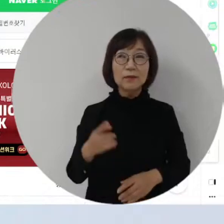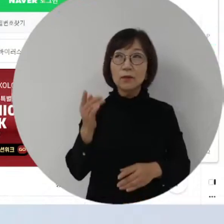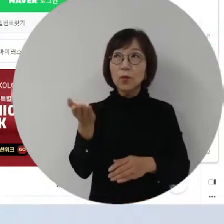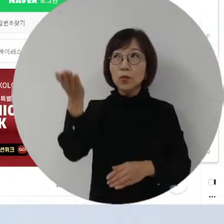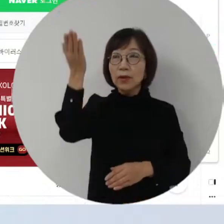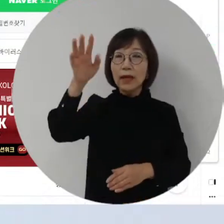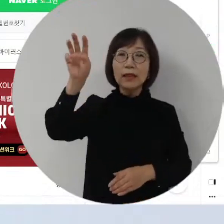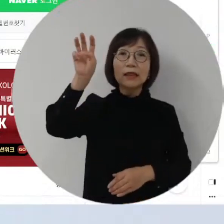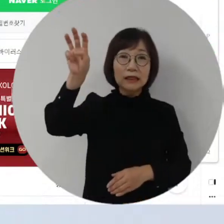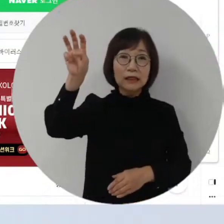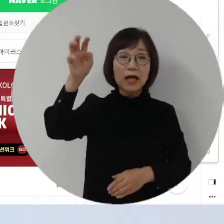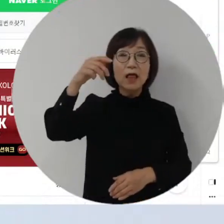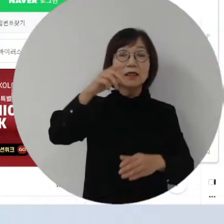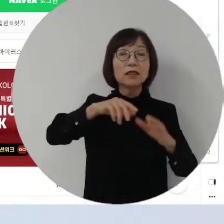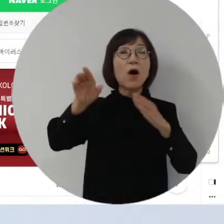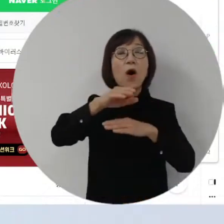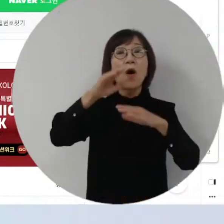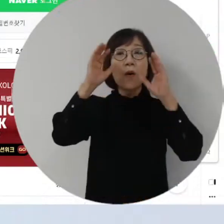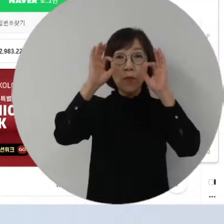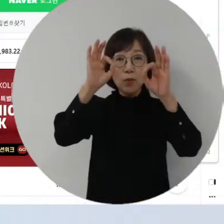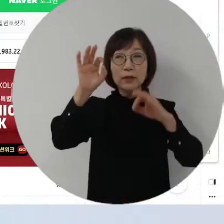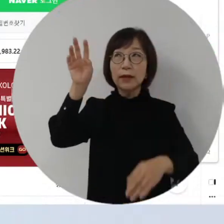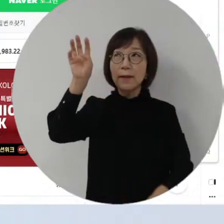점점점 더보기를 클릭해 주시면